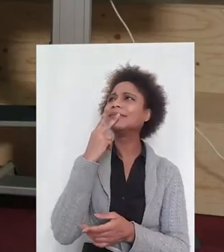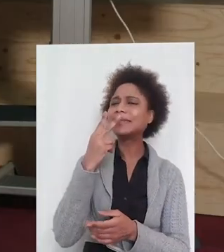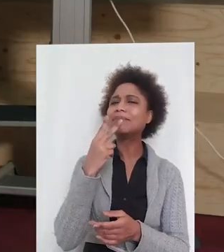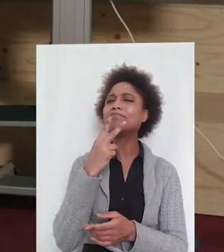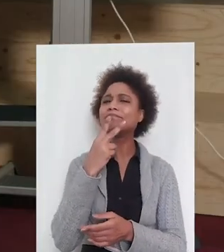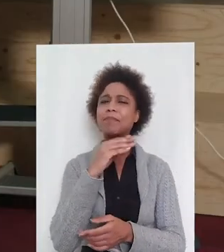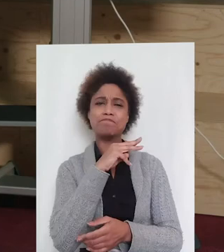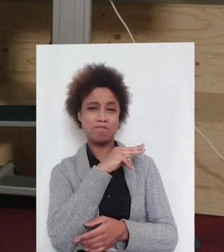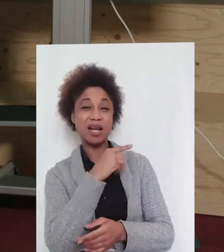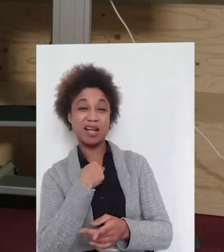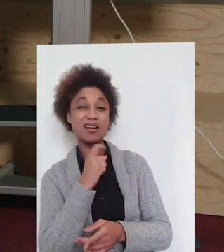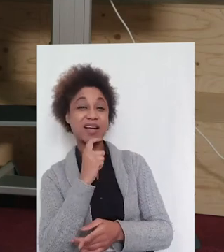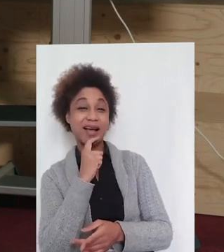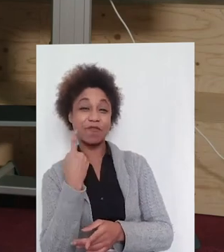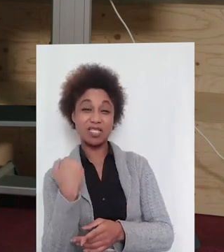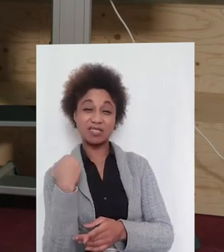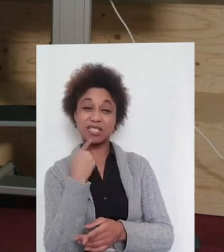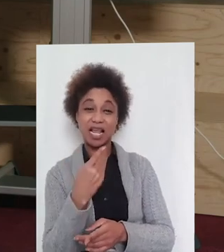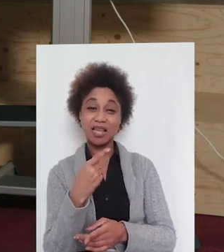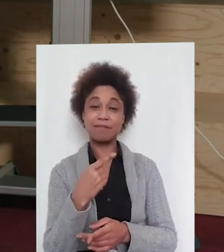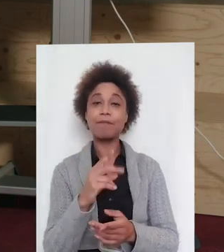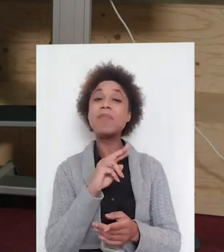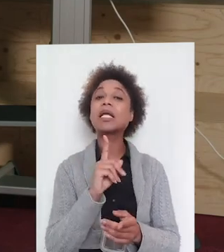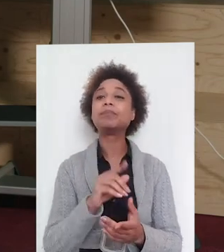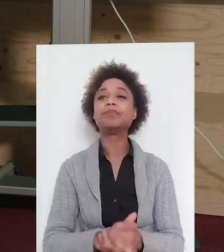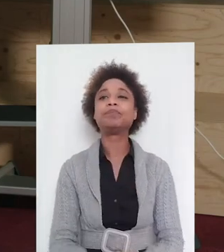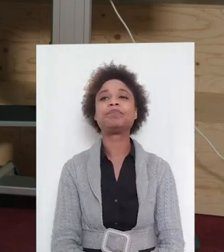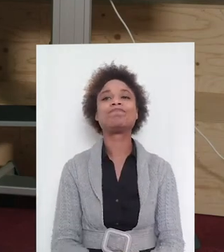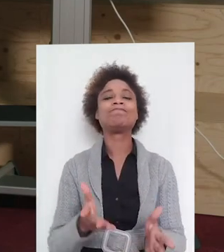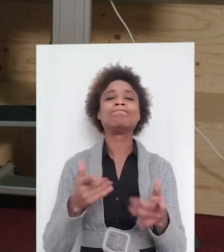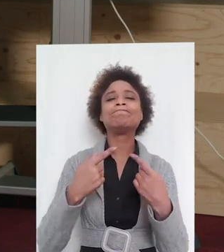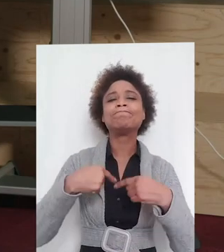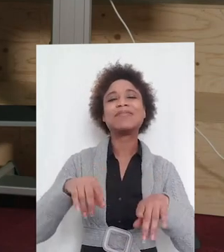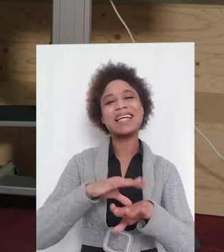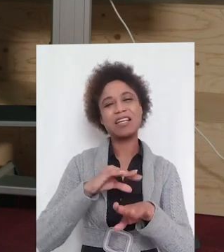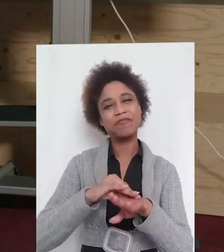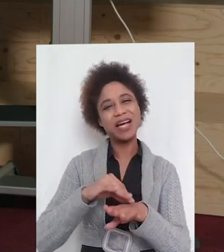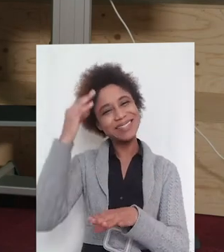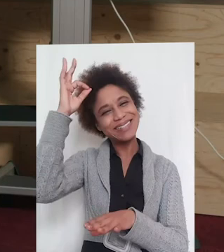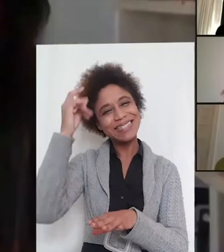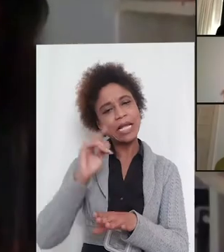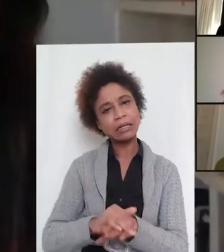graag wil reageren op wat jij net zei. Marieke? Nou, wat wij eigenlijk in onze ervaring hebben